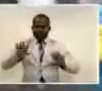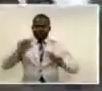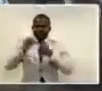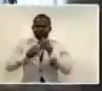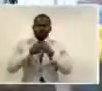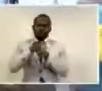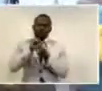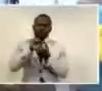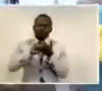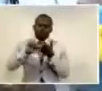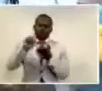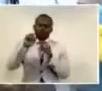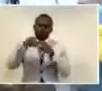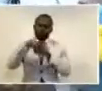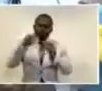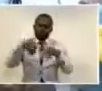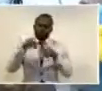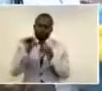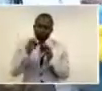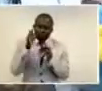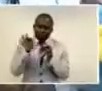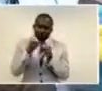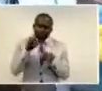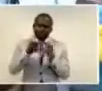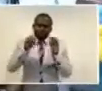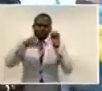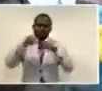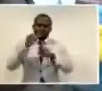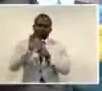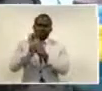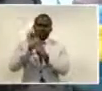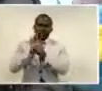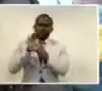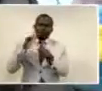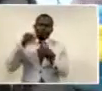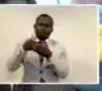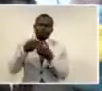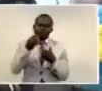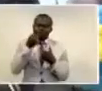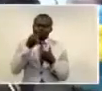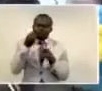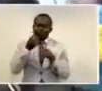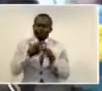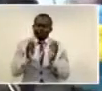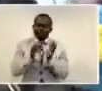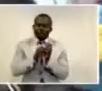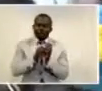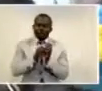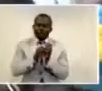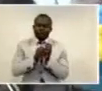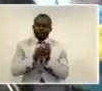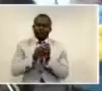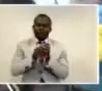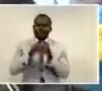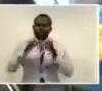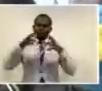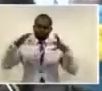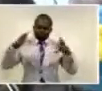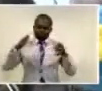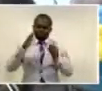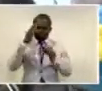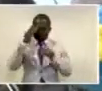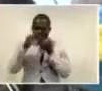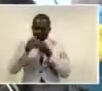gatandatu yisumbuye nagiye mu buhinzi bw'imboga ariko umusaruro wa mwinshi bigera aho tuwurya ariko naranguba mwinshi bityo nibwo twishyize